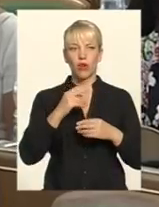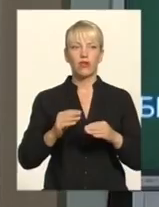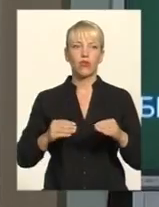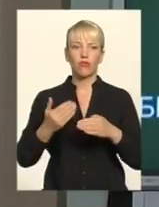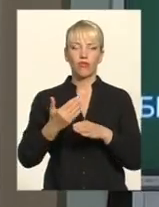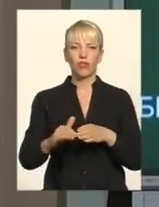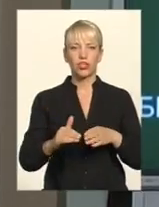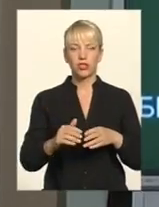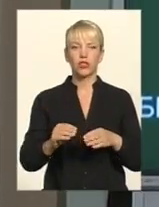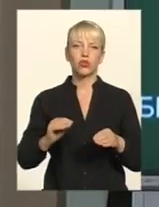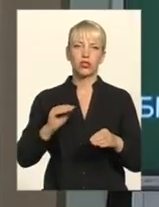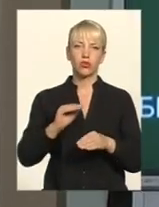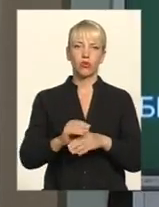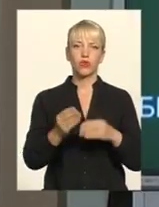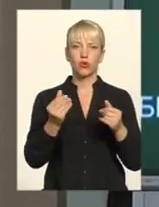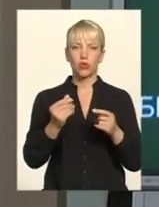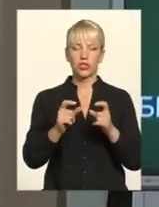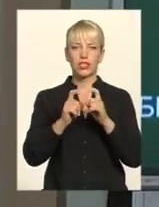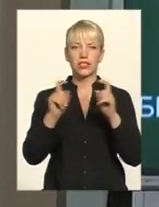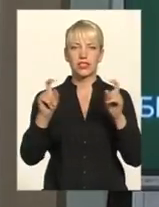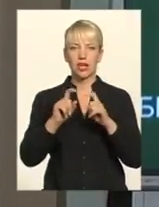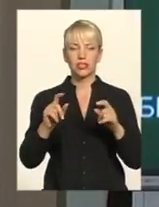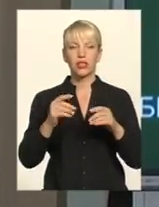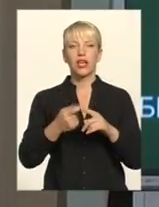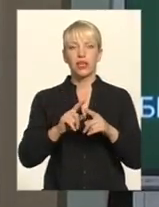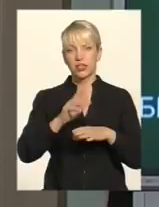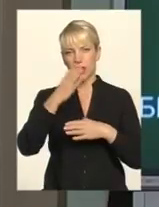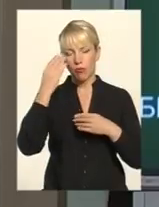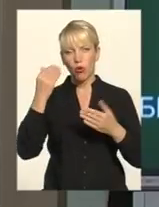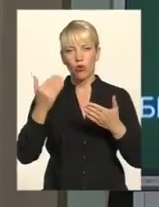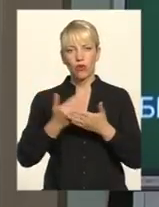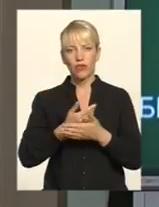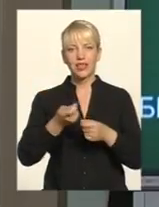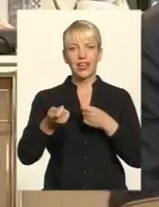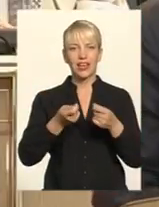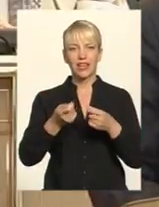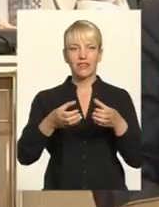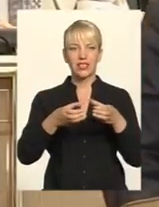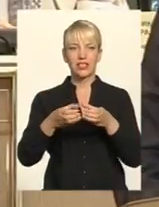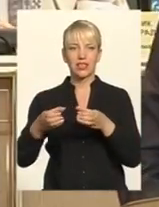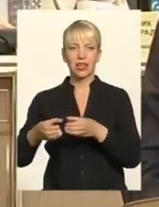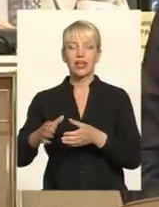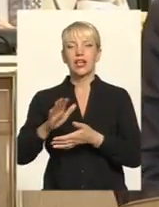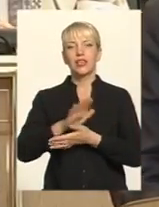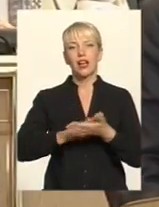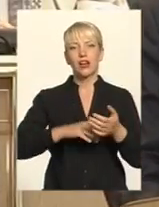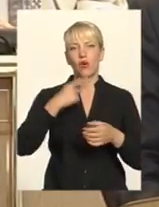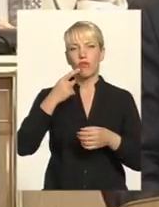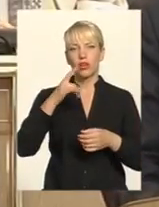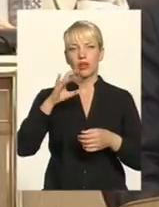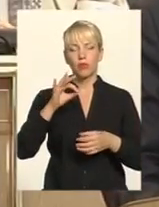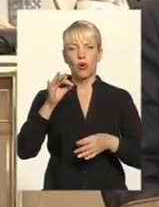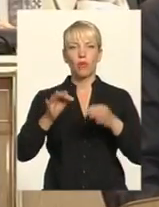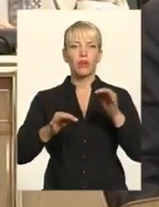кошти закладам і не забули оновити керівний склад. 3 медичні установи отримали нових очільників. Далі говорили про природні